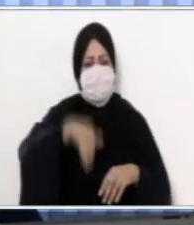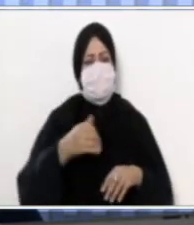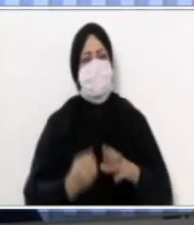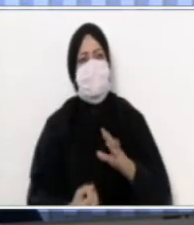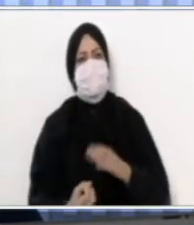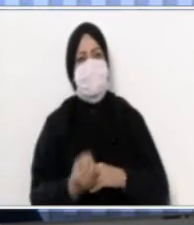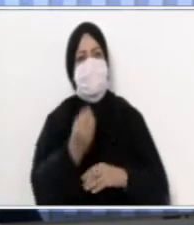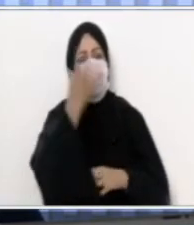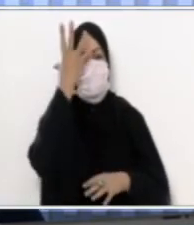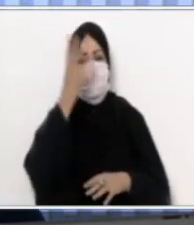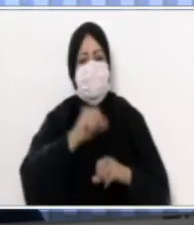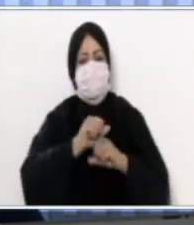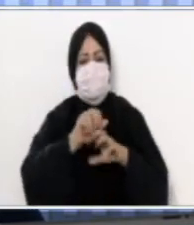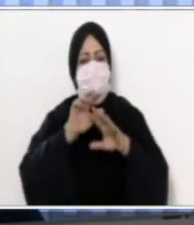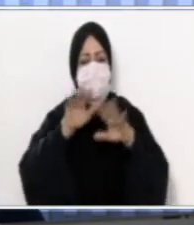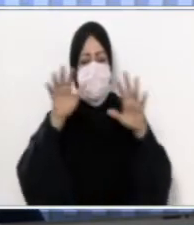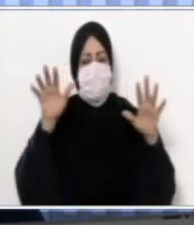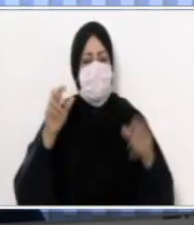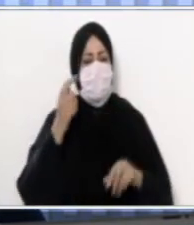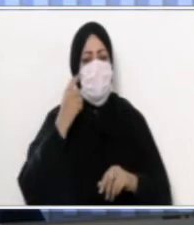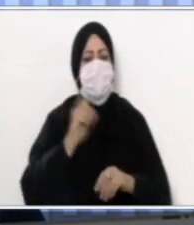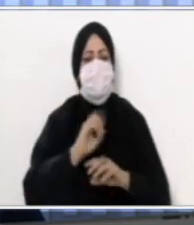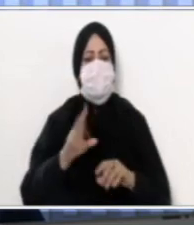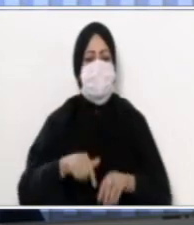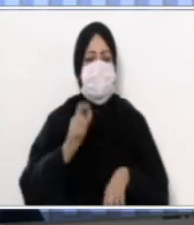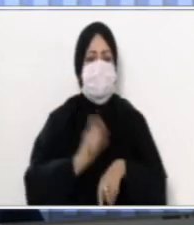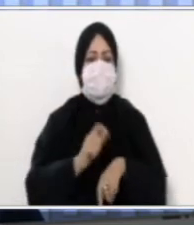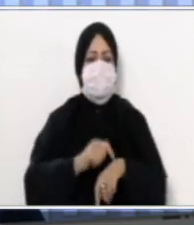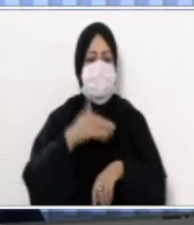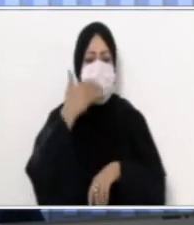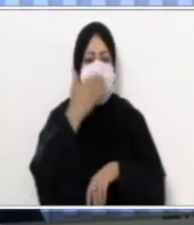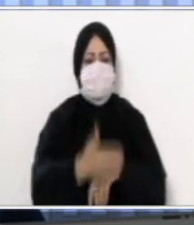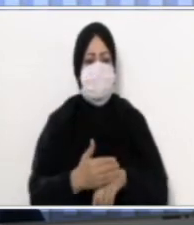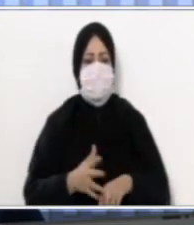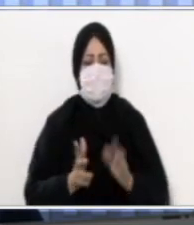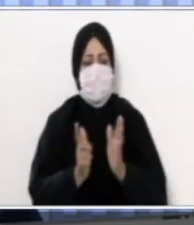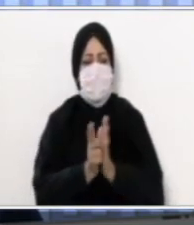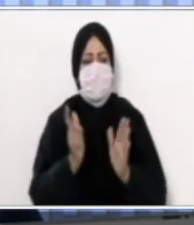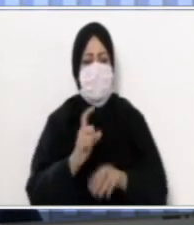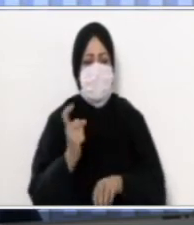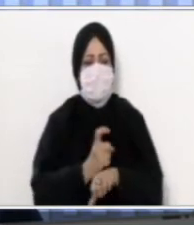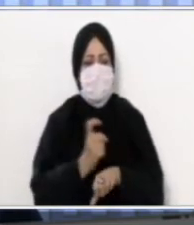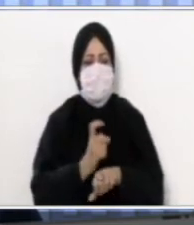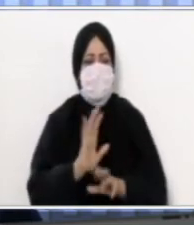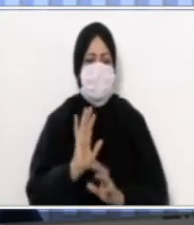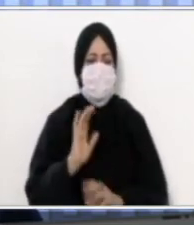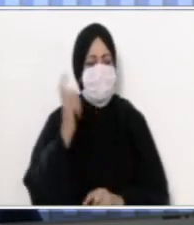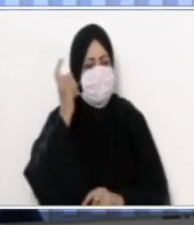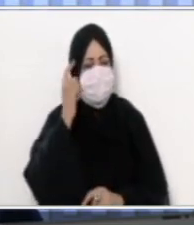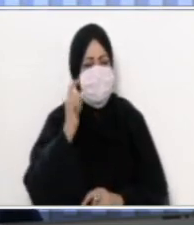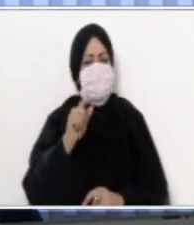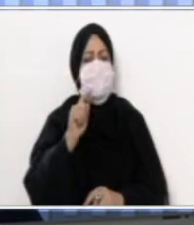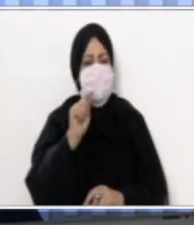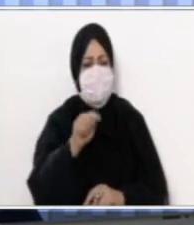إلا بعد هذا الأذان ب17 دقيقة تقريبا. فهذه واقعة هناك لا نعلم صدقها من عدمه، ما